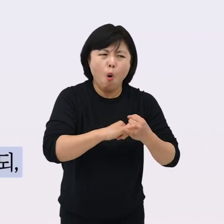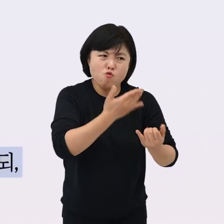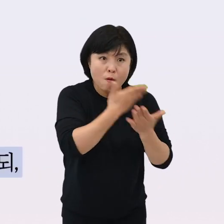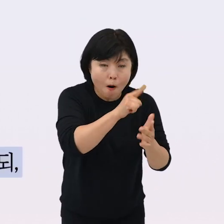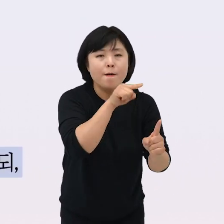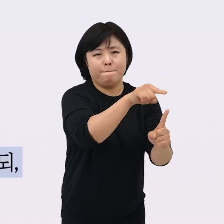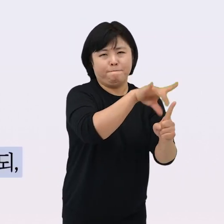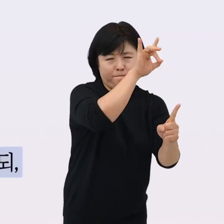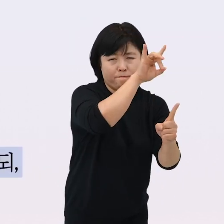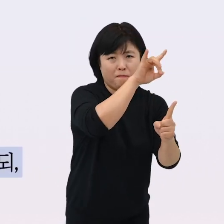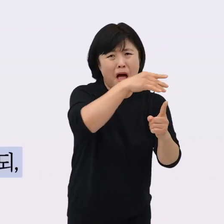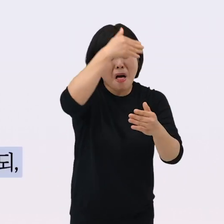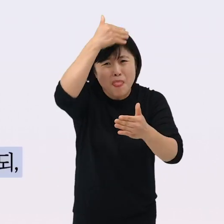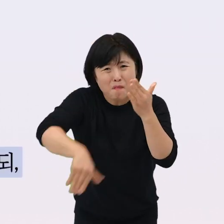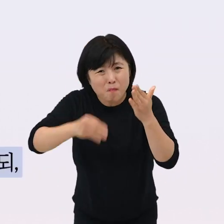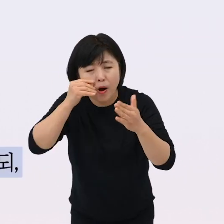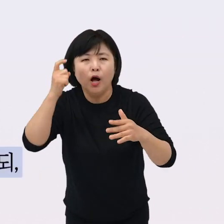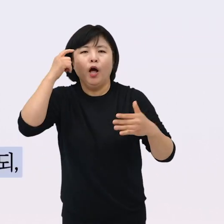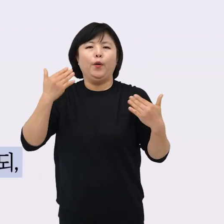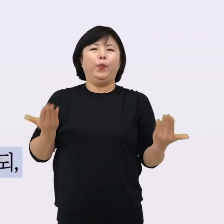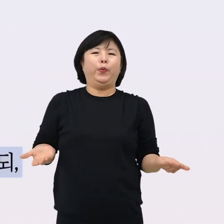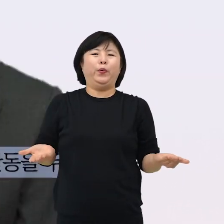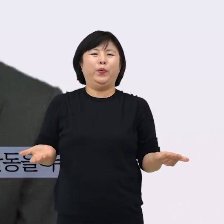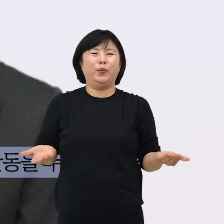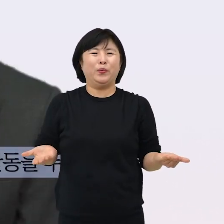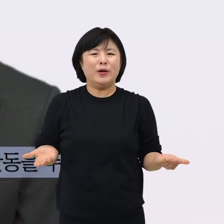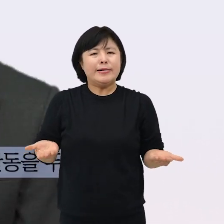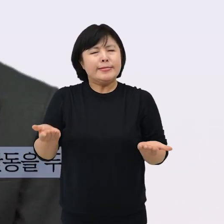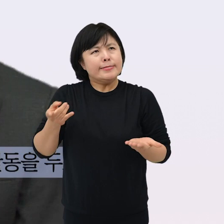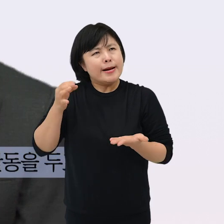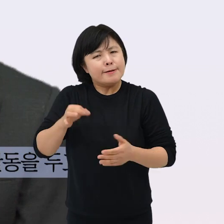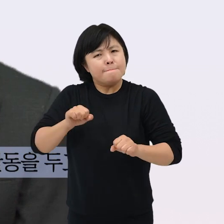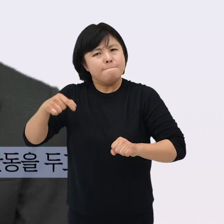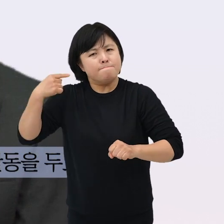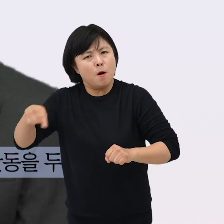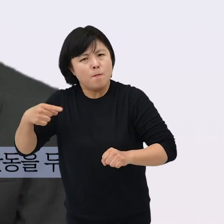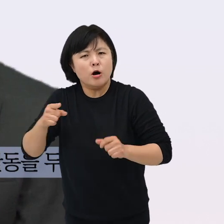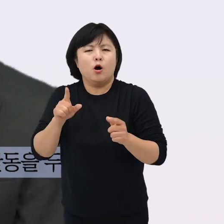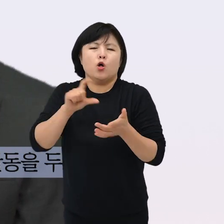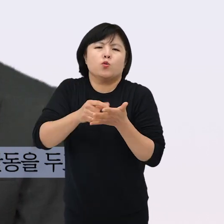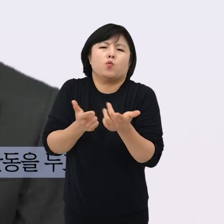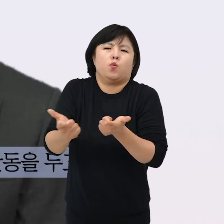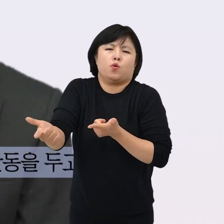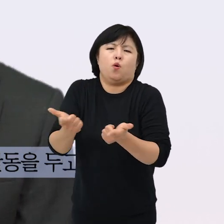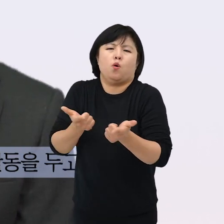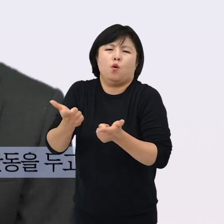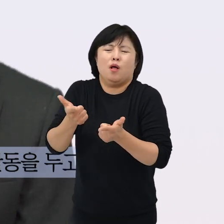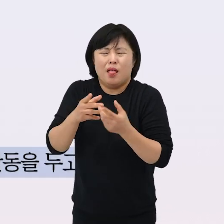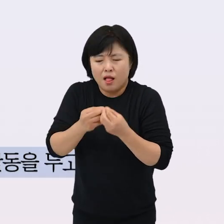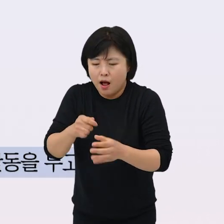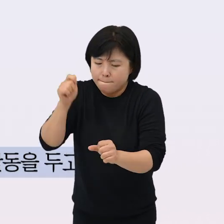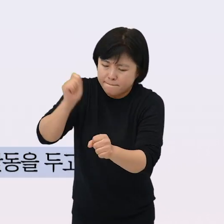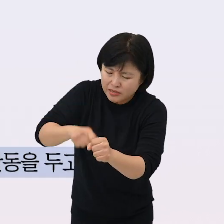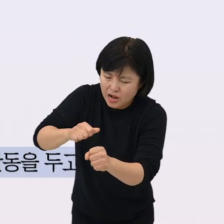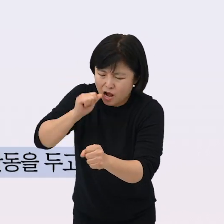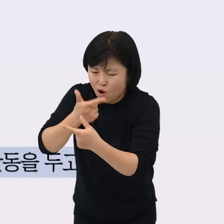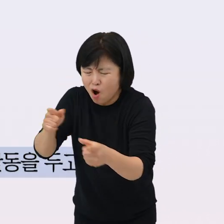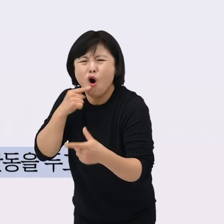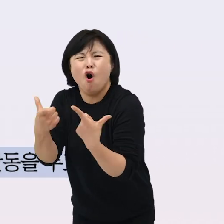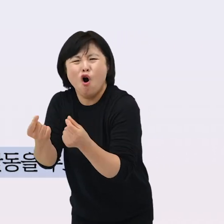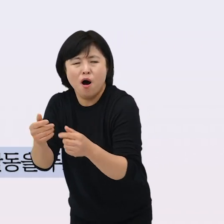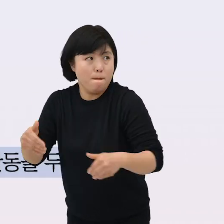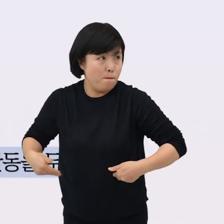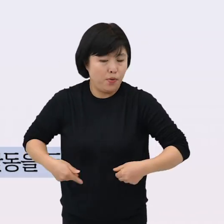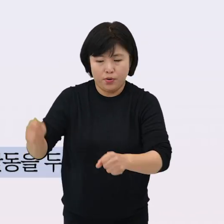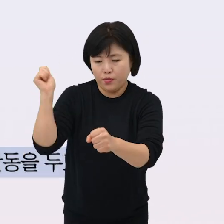내가 해야 되는 중심된 일을 주권으로 두되 머리를 좀 쉬게 해줄 수 있는, 그렇지만 여전히 가치 있는 그러한